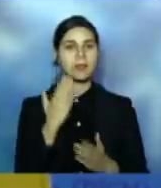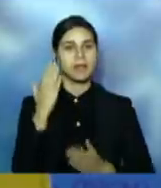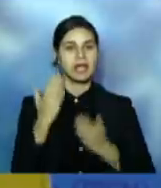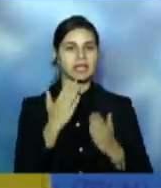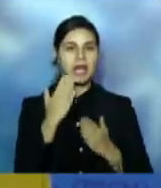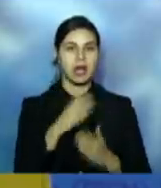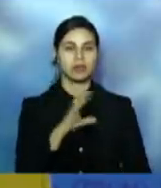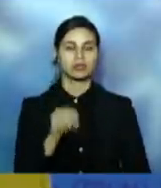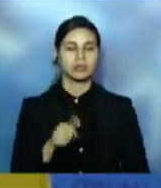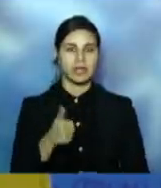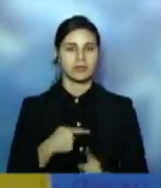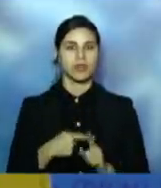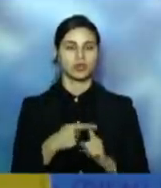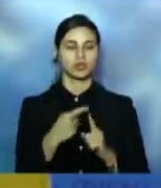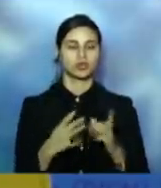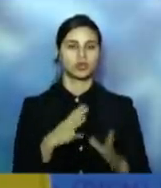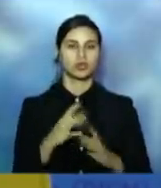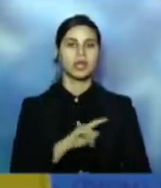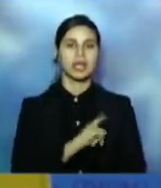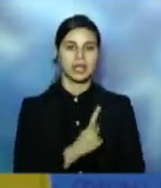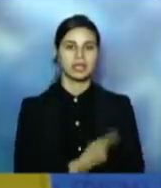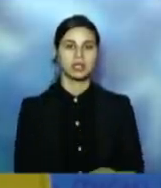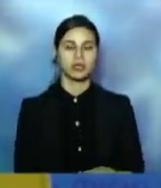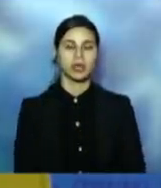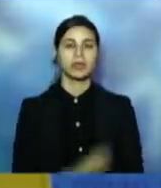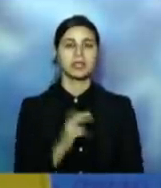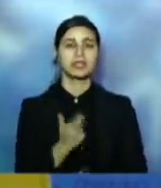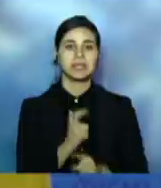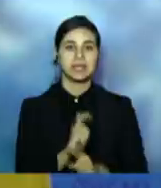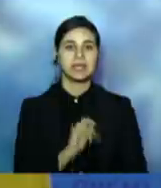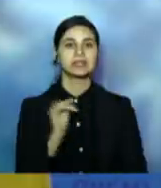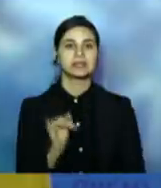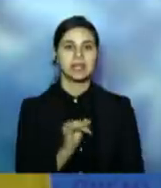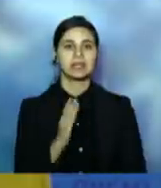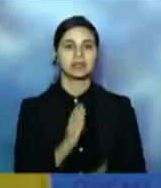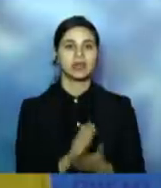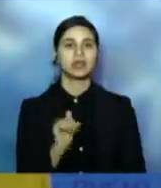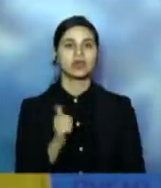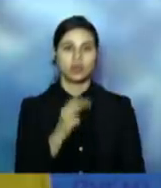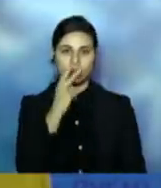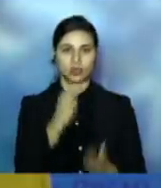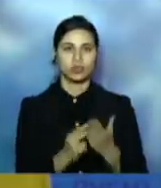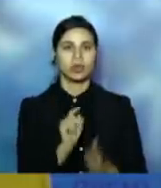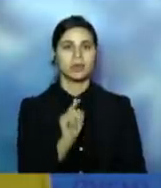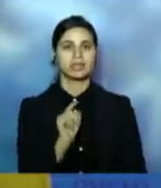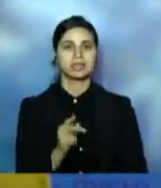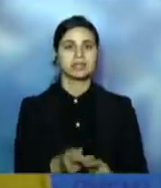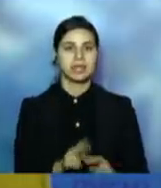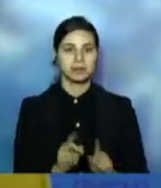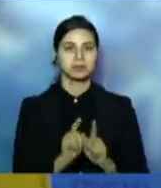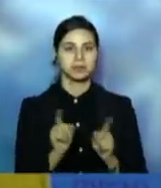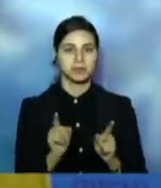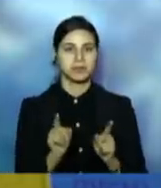მხიარულები, პოზიტიურები, ენერგიულები და ძალიან საინტერესოა, როგორ უყურებენ ისინი ამ